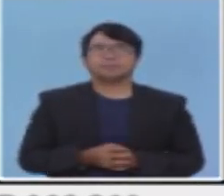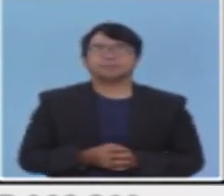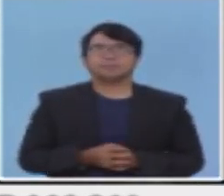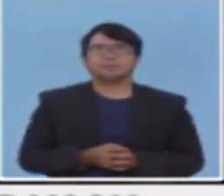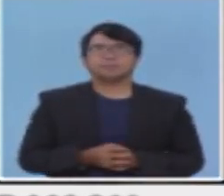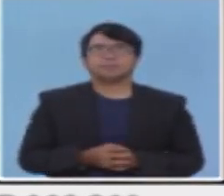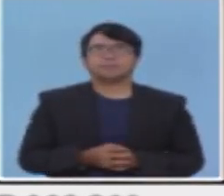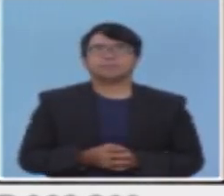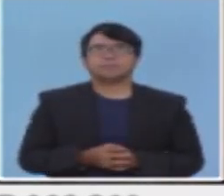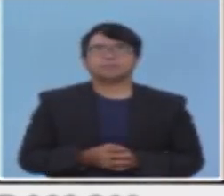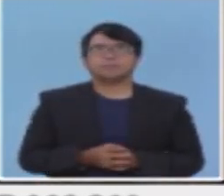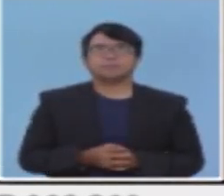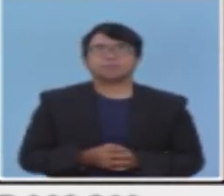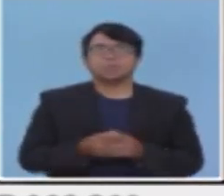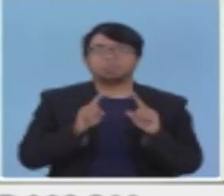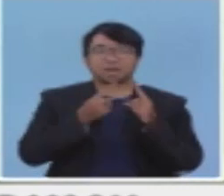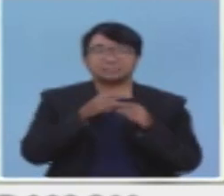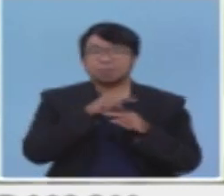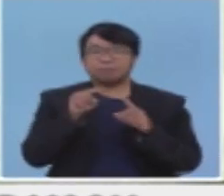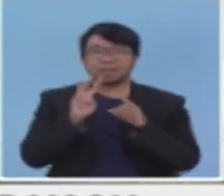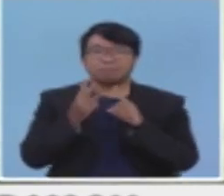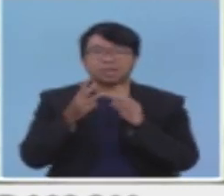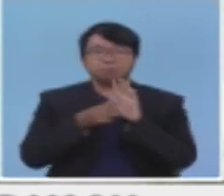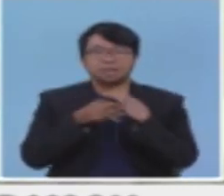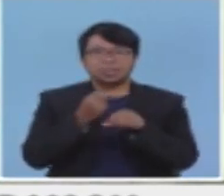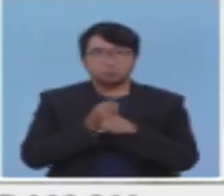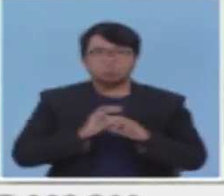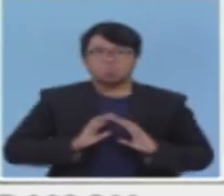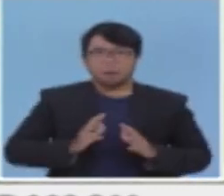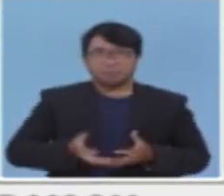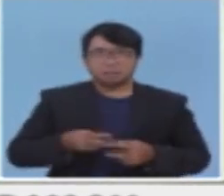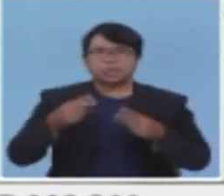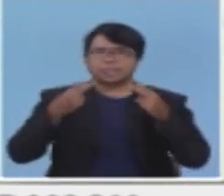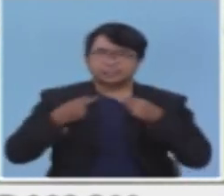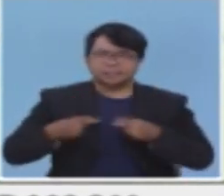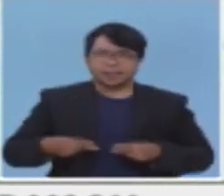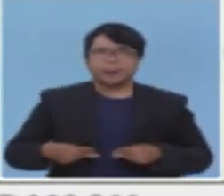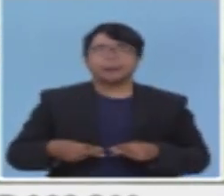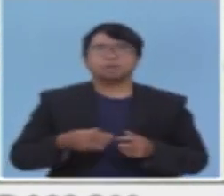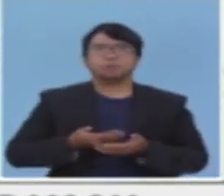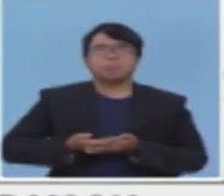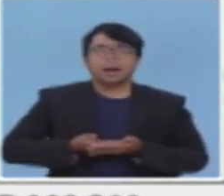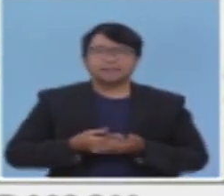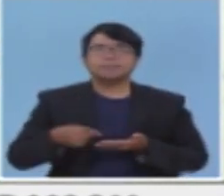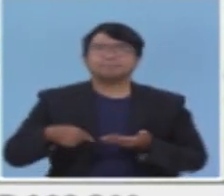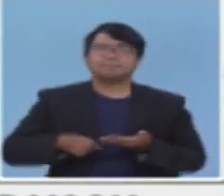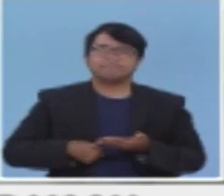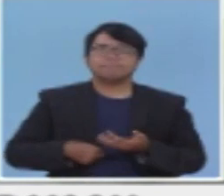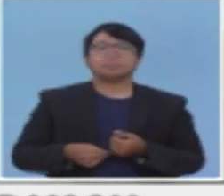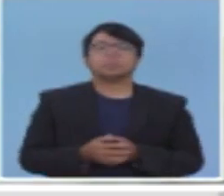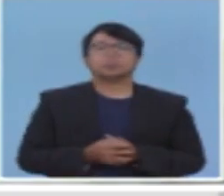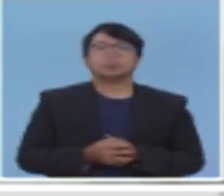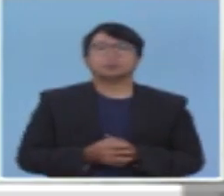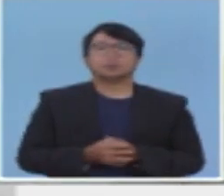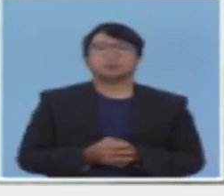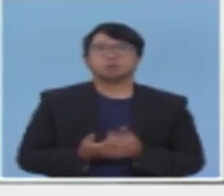kehamilan 11-13 minggu untuk memastikan kondisi si janin, kemudian di 20 mingguan, dan apalagi kalau